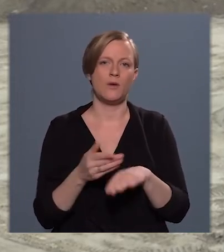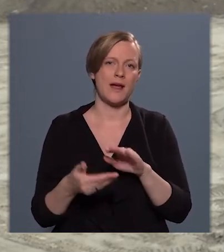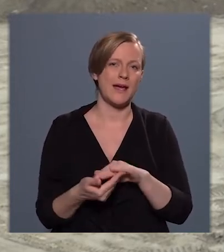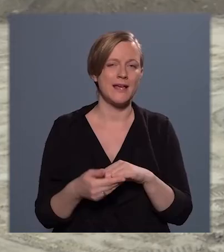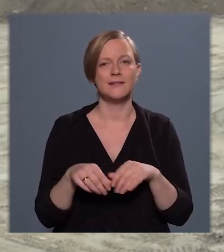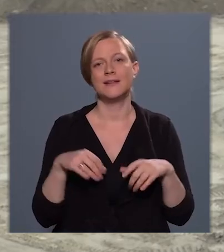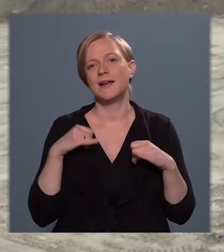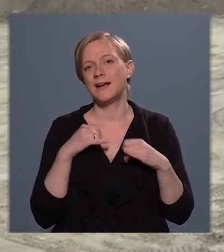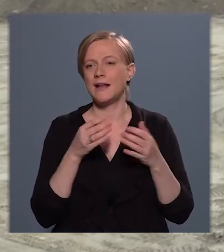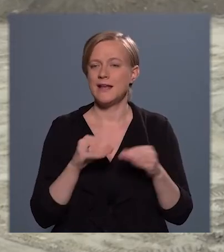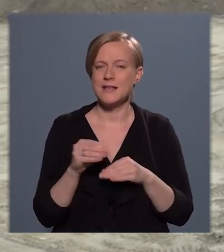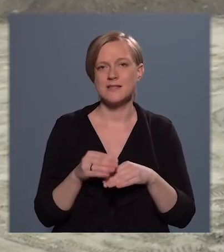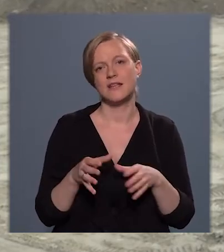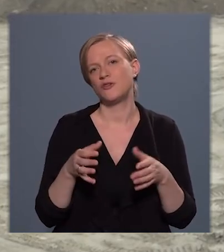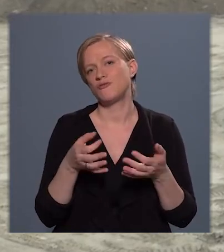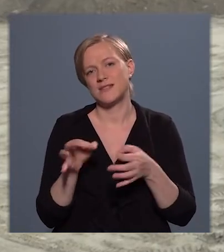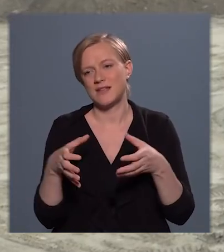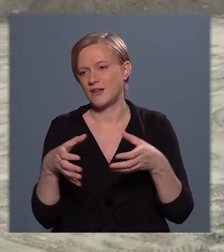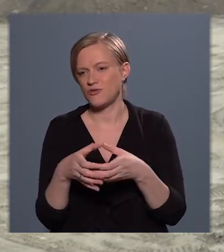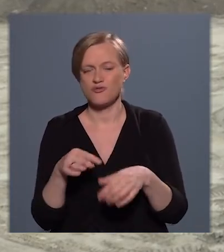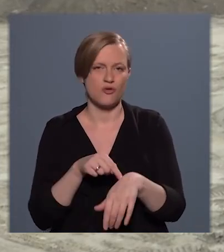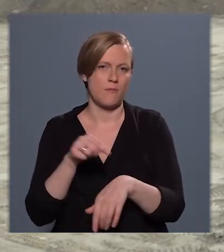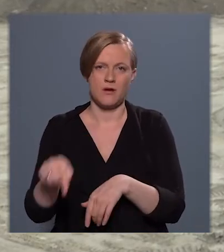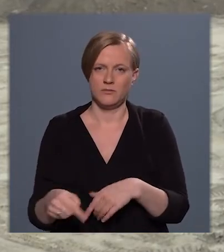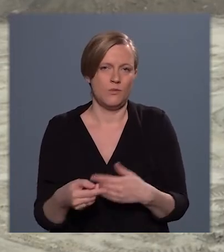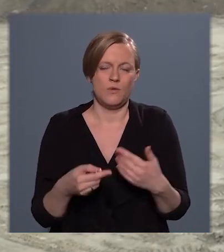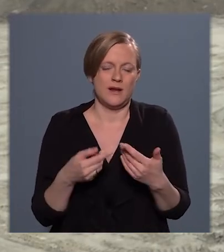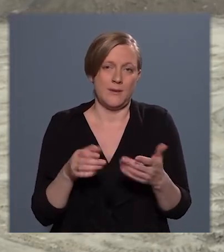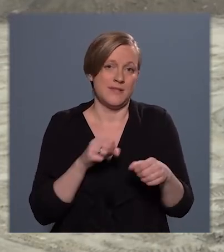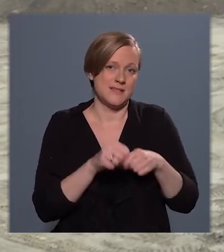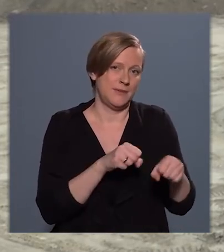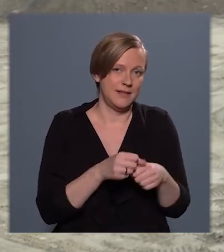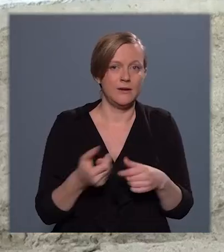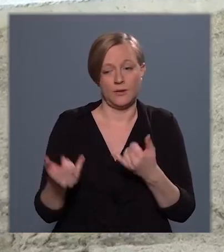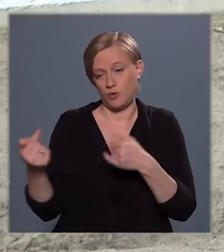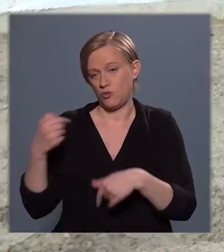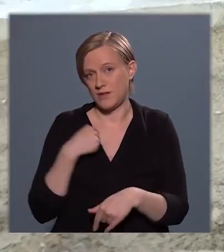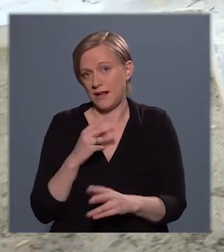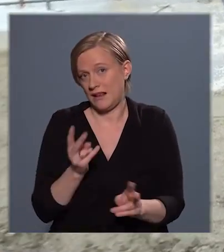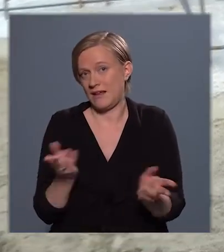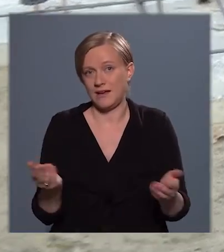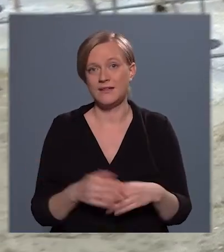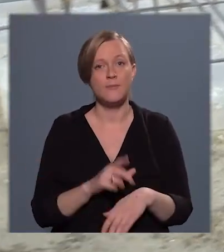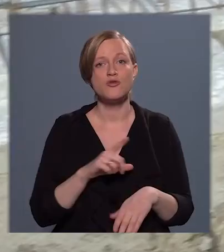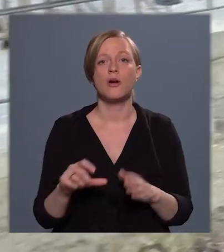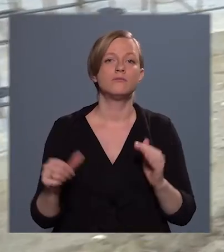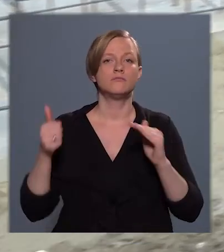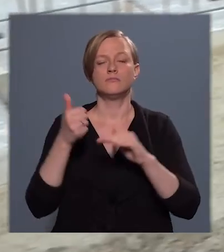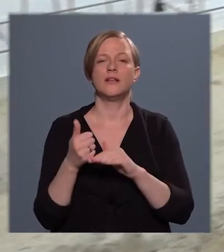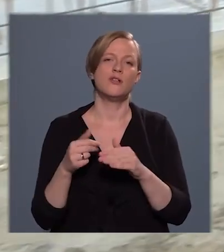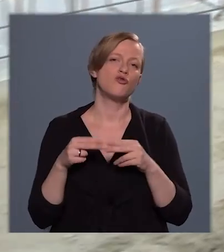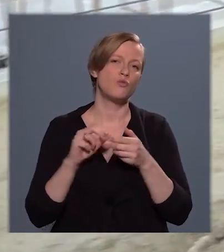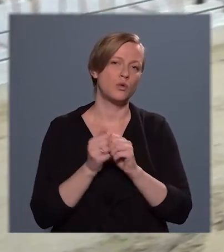barátaival, céges csapatként nem spinning órára járni, hanem mondjuk hozzánk, ez is egy lehetőség. Tehát nem csak az élsportolóknak szól, hanem